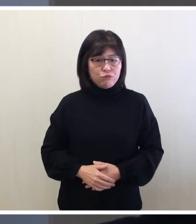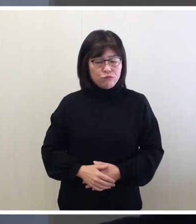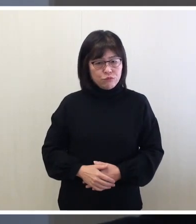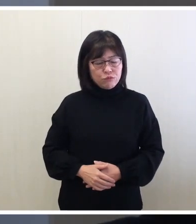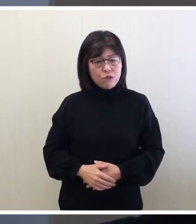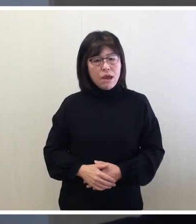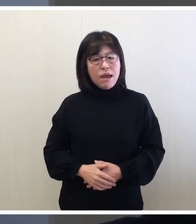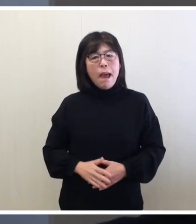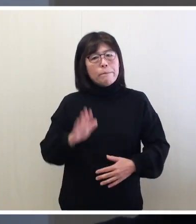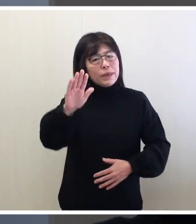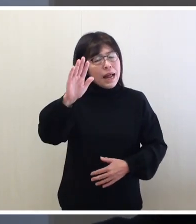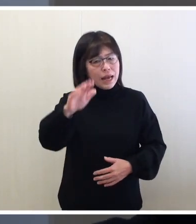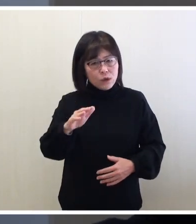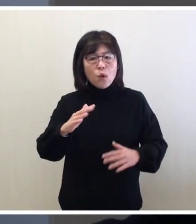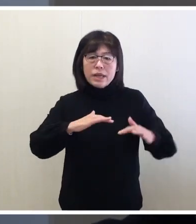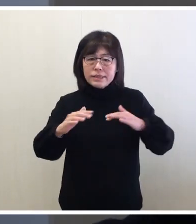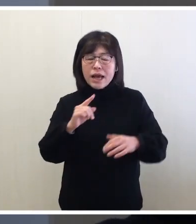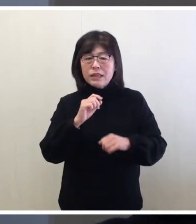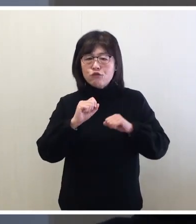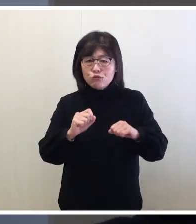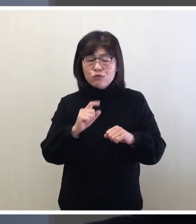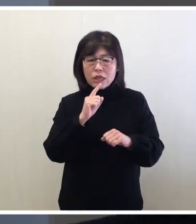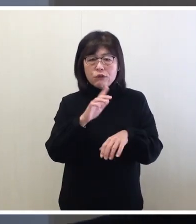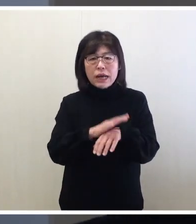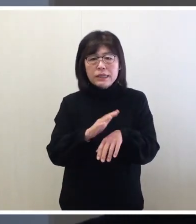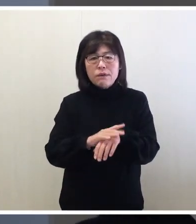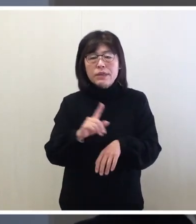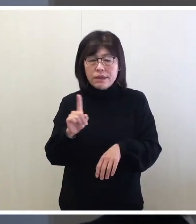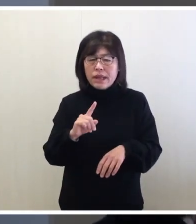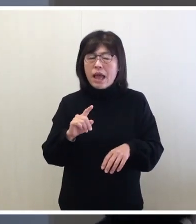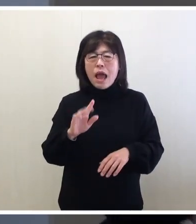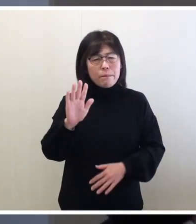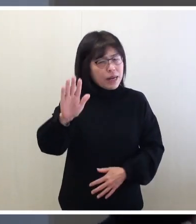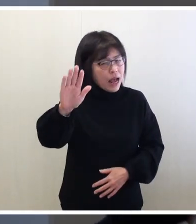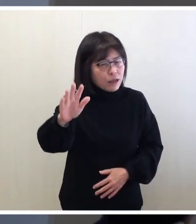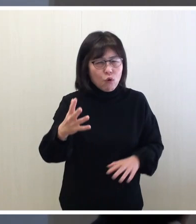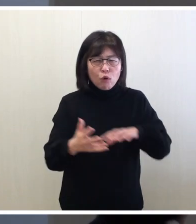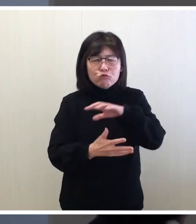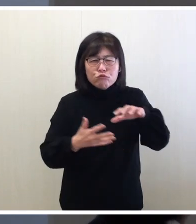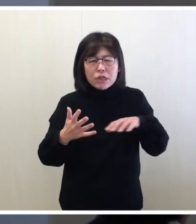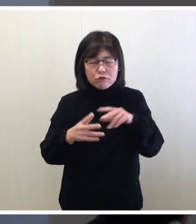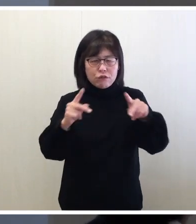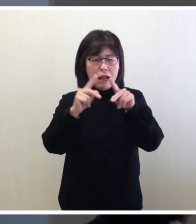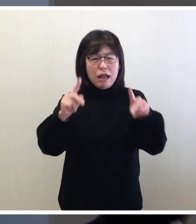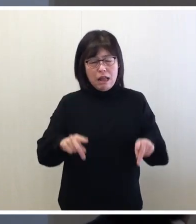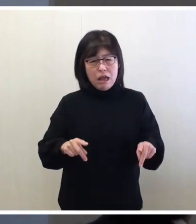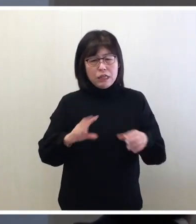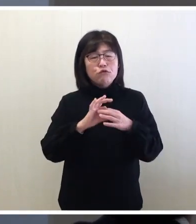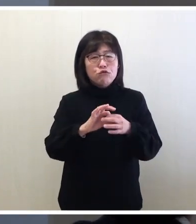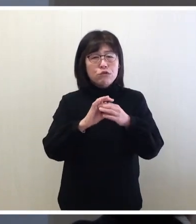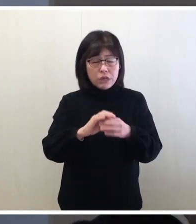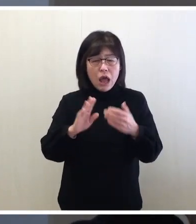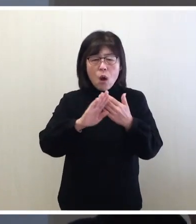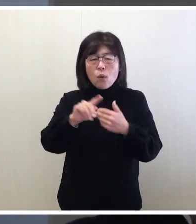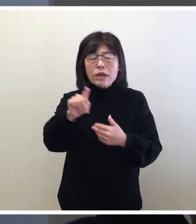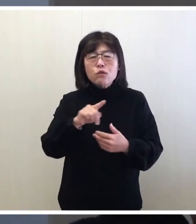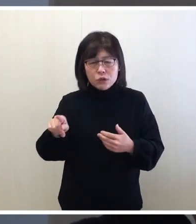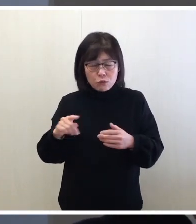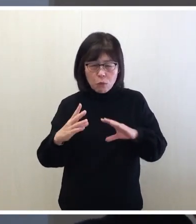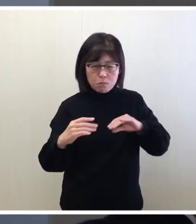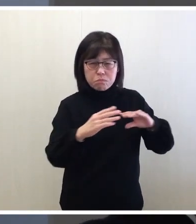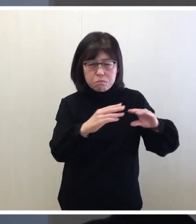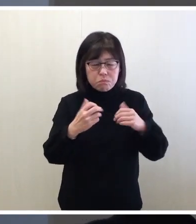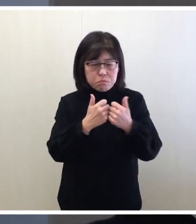ここで未来をデザインするとは、現代の複雑な課題に対して他者と対話をしなが